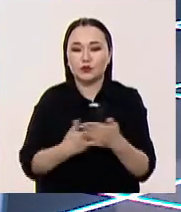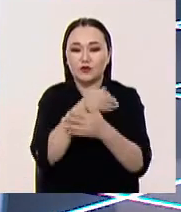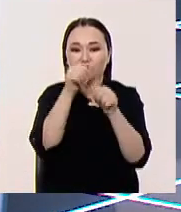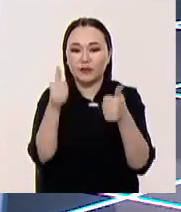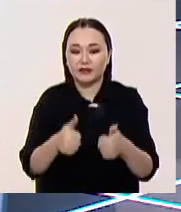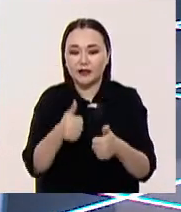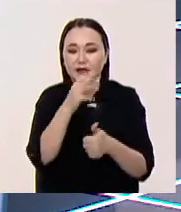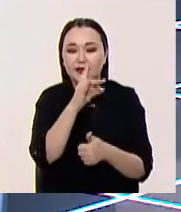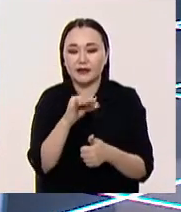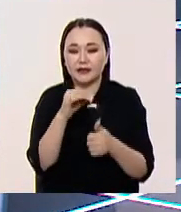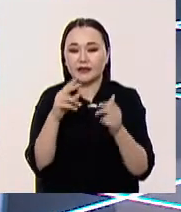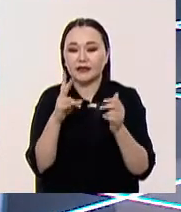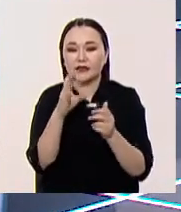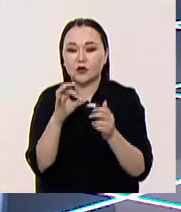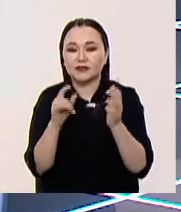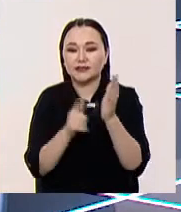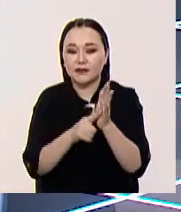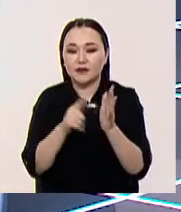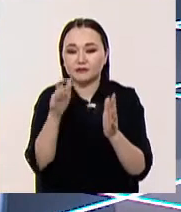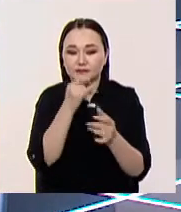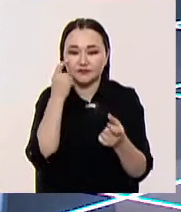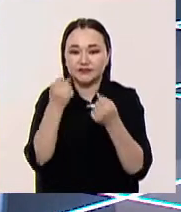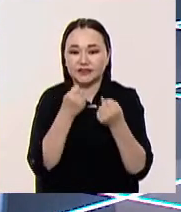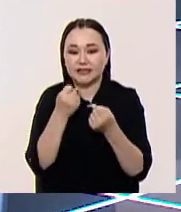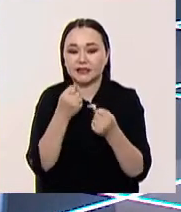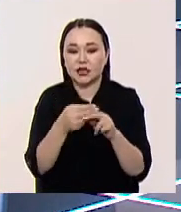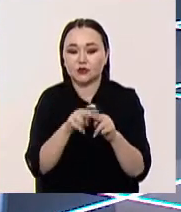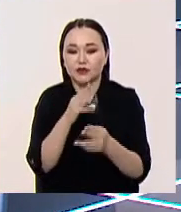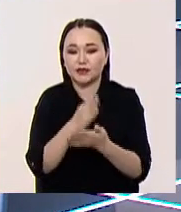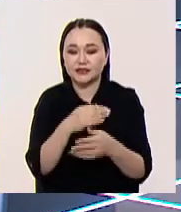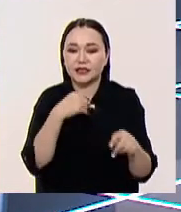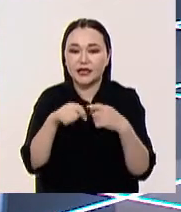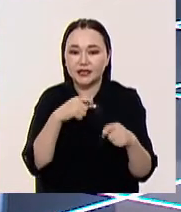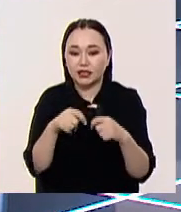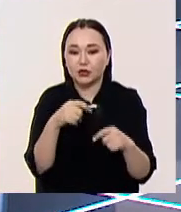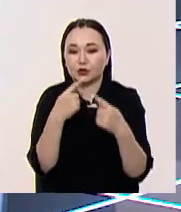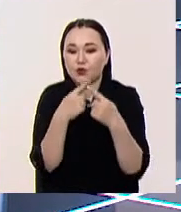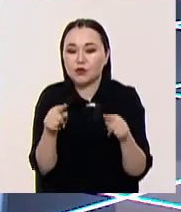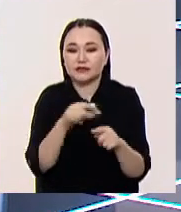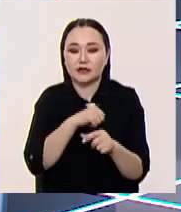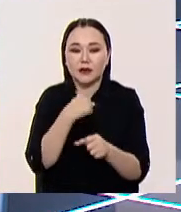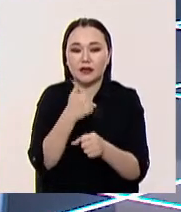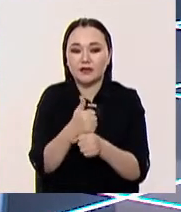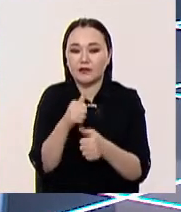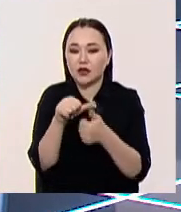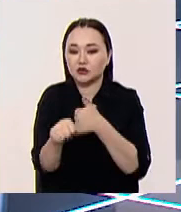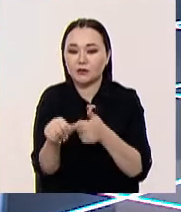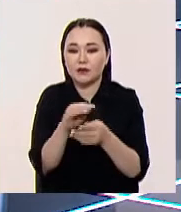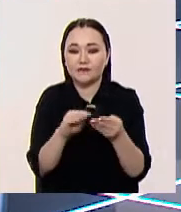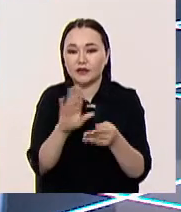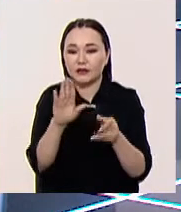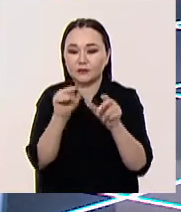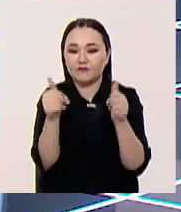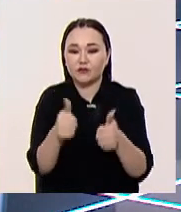при на 7 весьма выделяется и всех смартфонов которые присутствуют на рынке одна из главных особенностей неповторимый